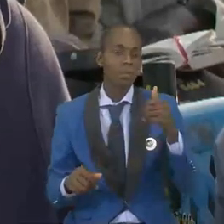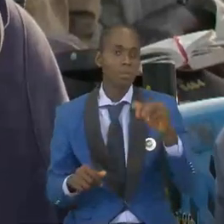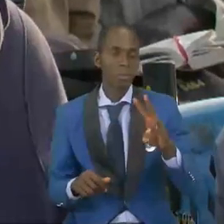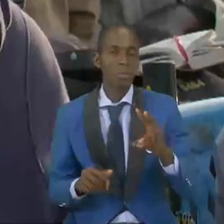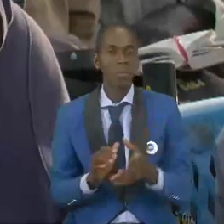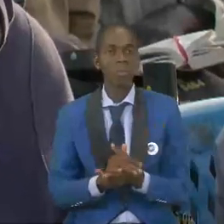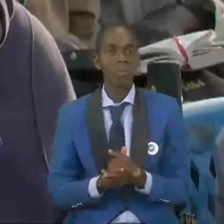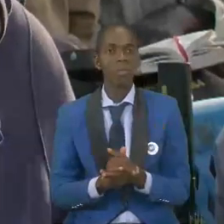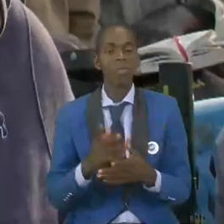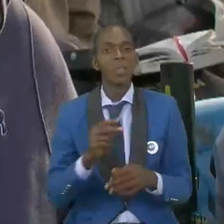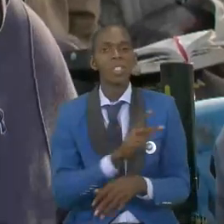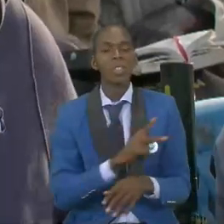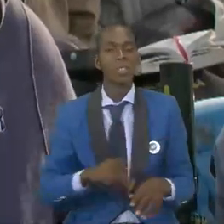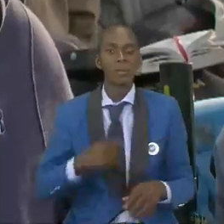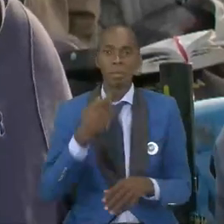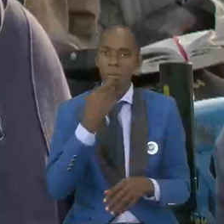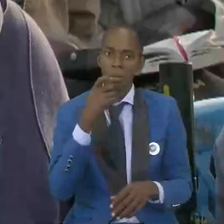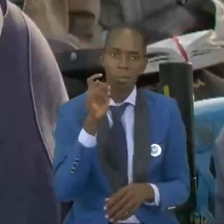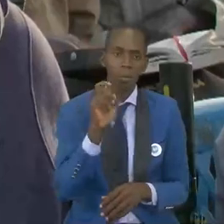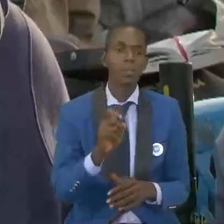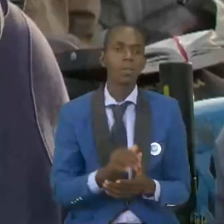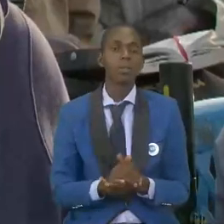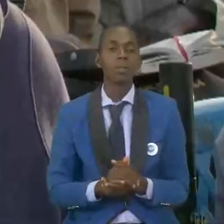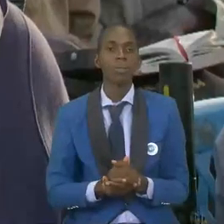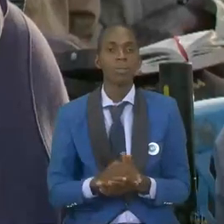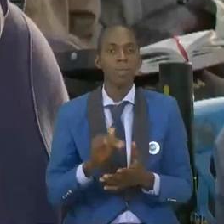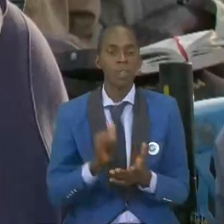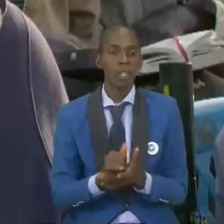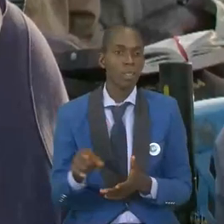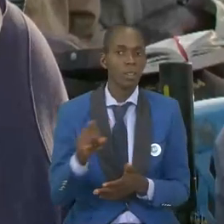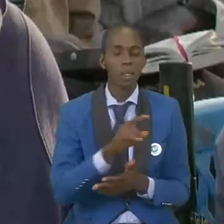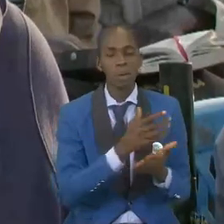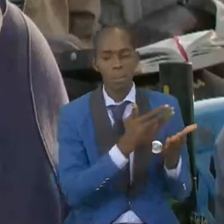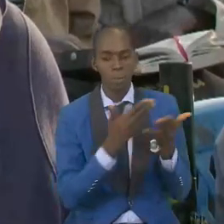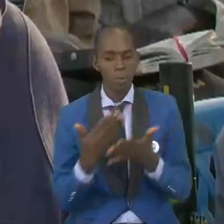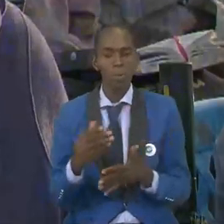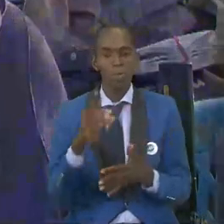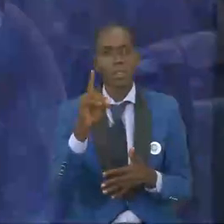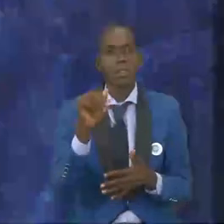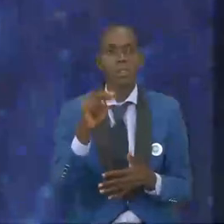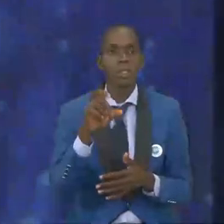16. Alors le roi donna l'ordre qu'on amena Daniel